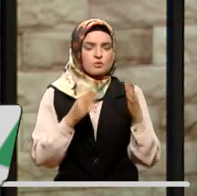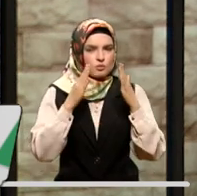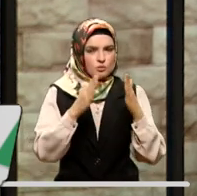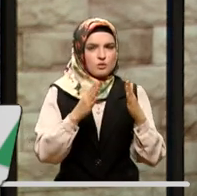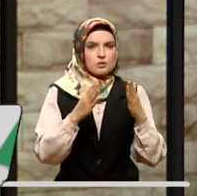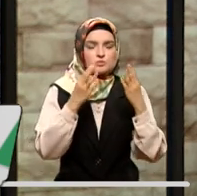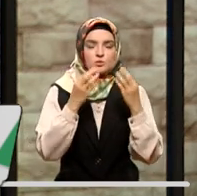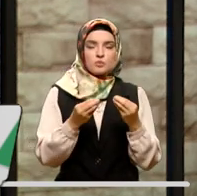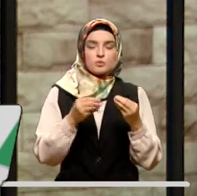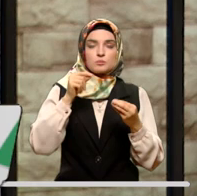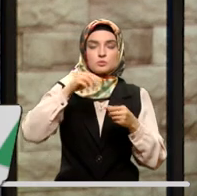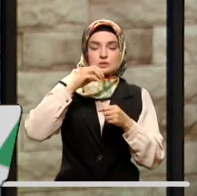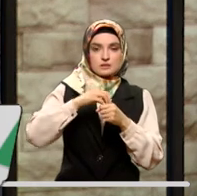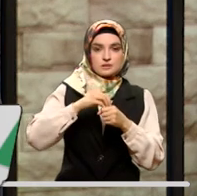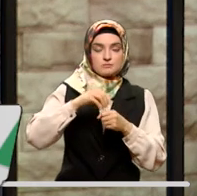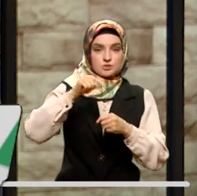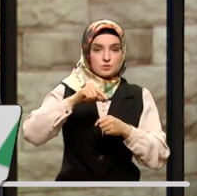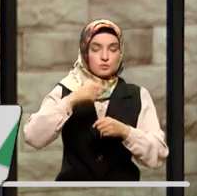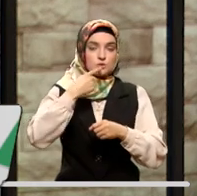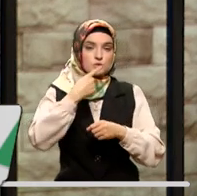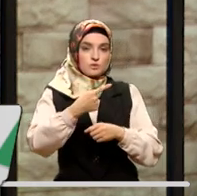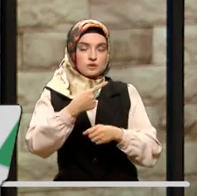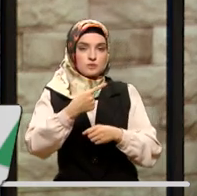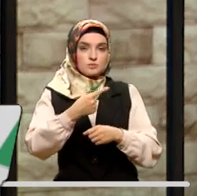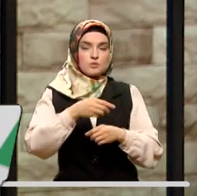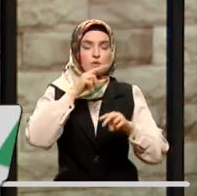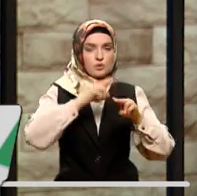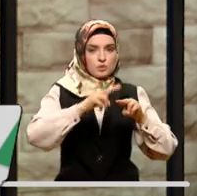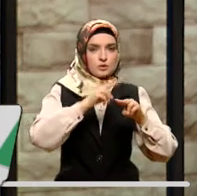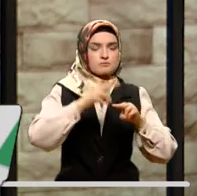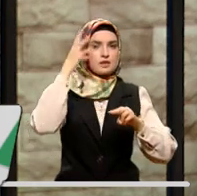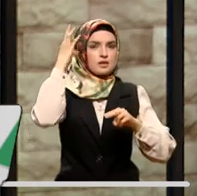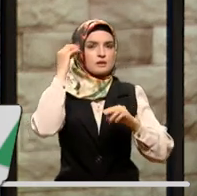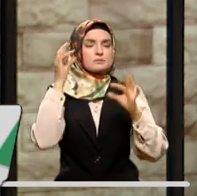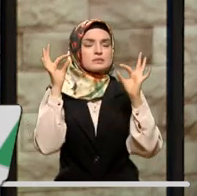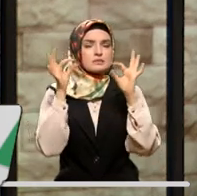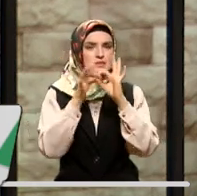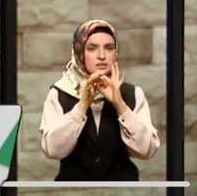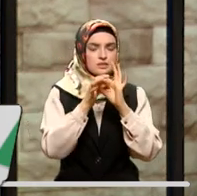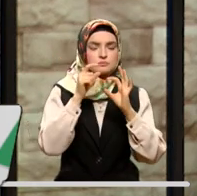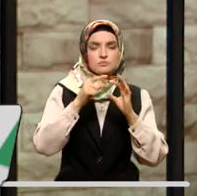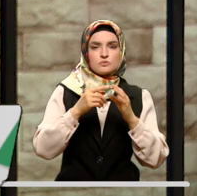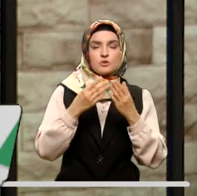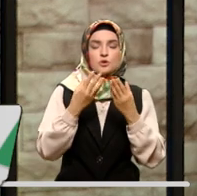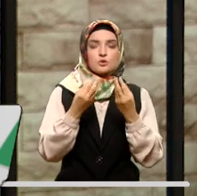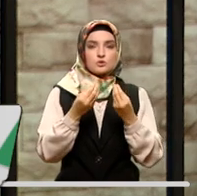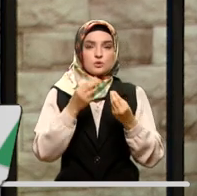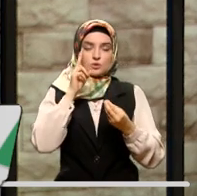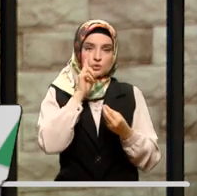yönlendirmeler olurdu zihnimde. O nedenle az önce söylediğimiz öğretme ve anlamlandırma ilişkisi daha çok somut